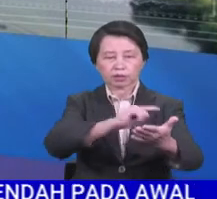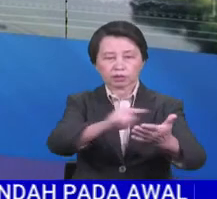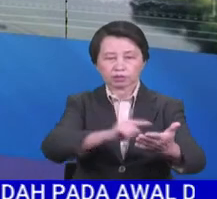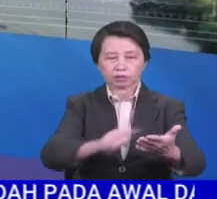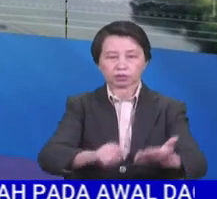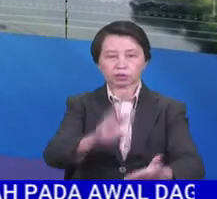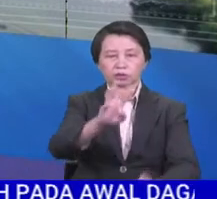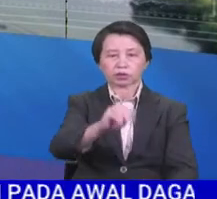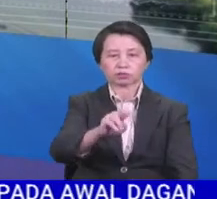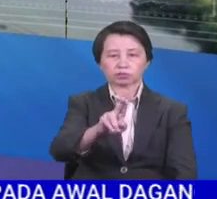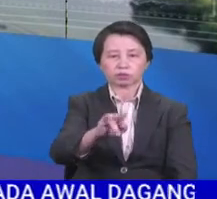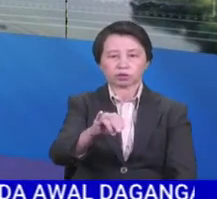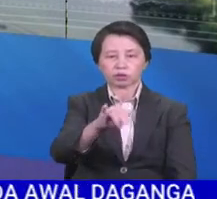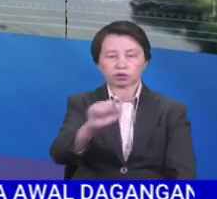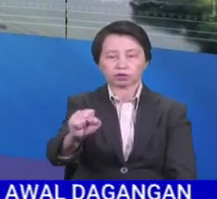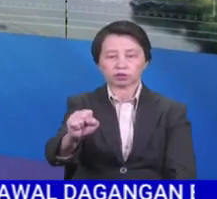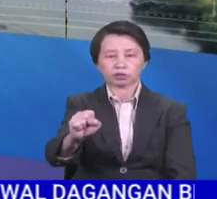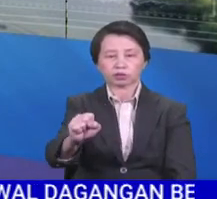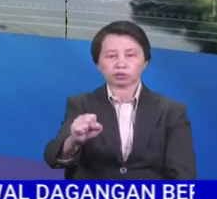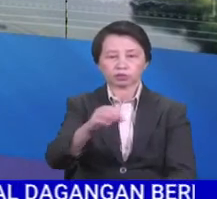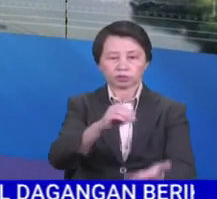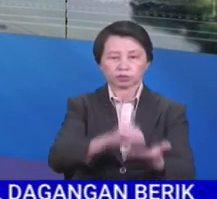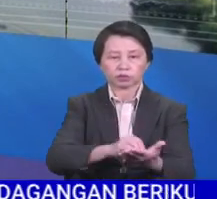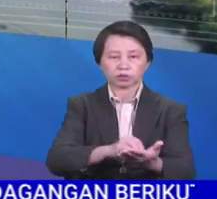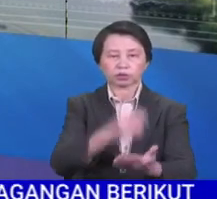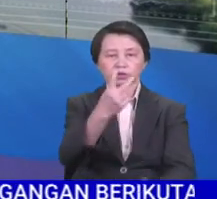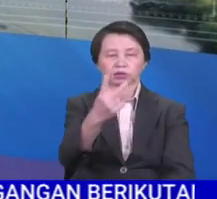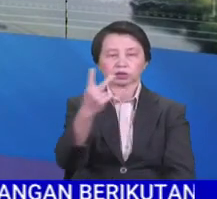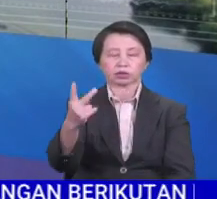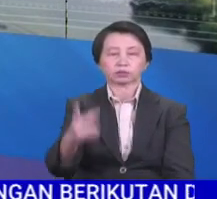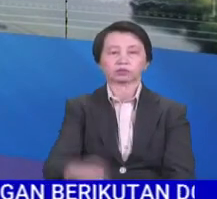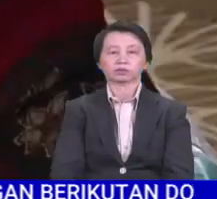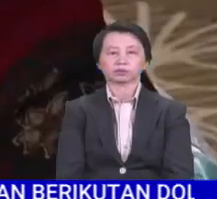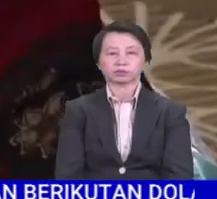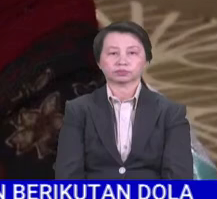Fitrah muiz Iwan suzairi hari di kota